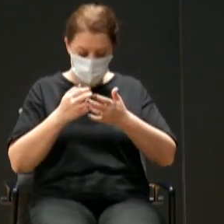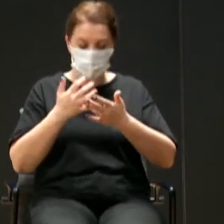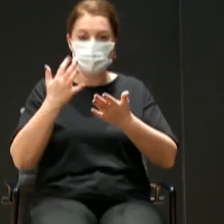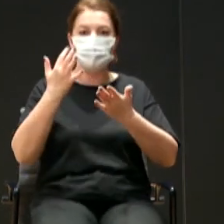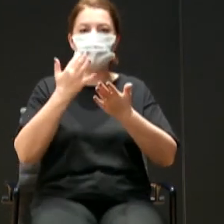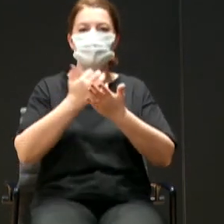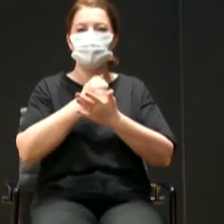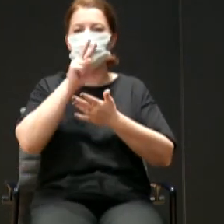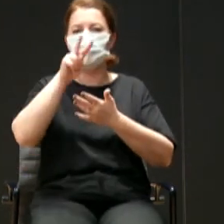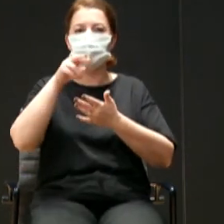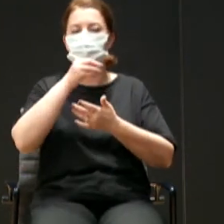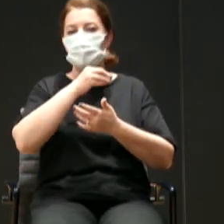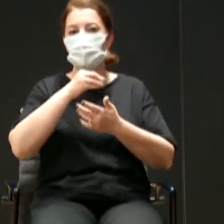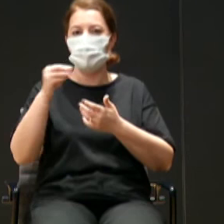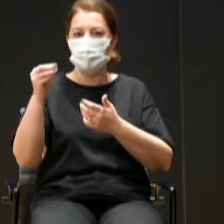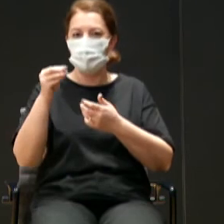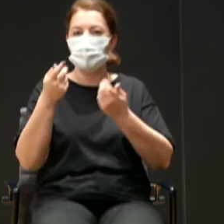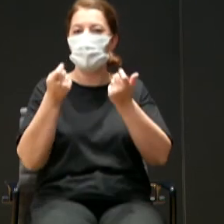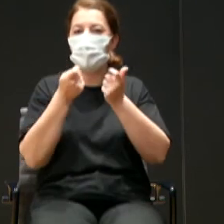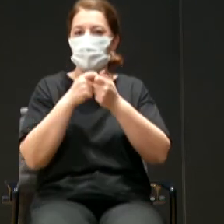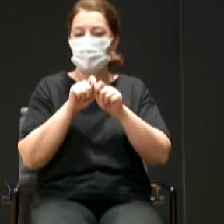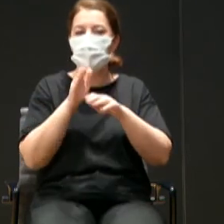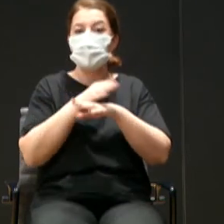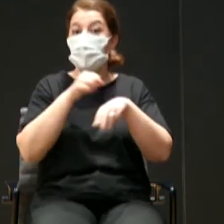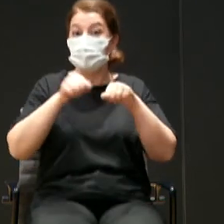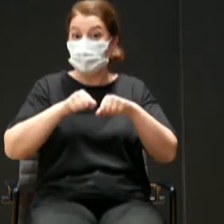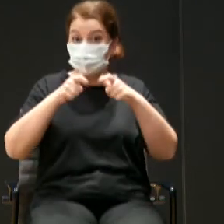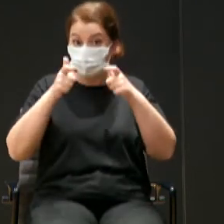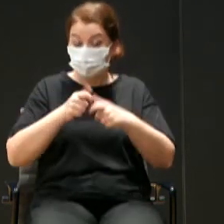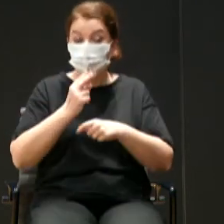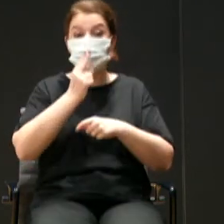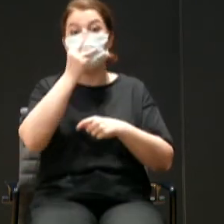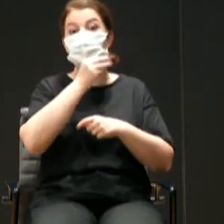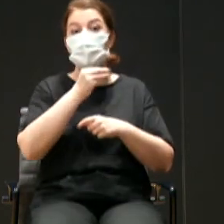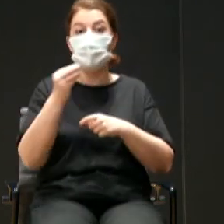birikmiş. 22 milyon kapalı pazar alanı, 7 milyon